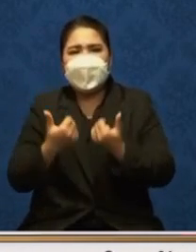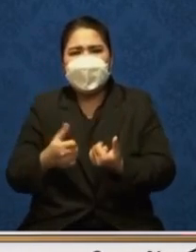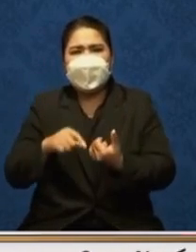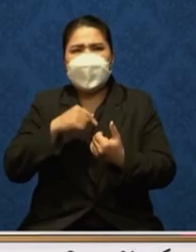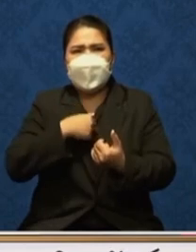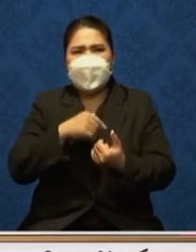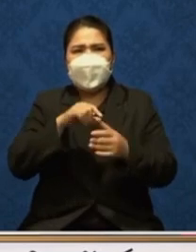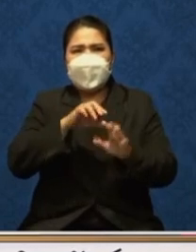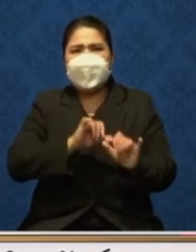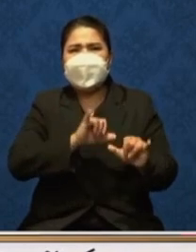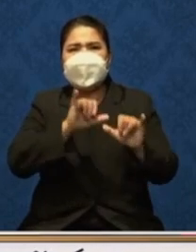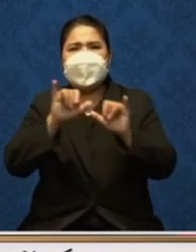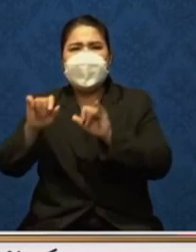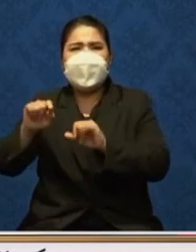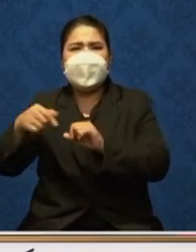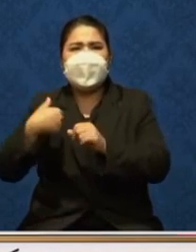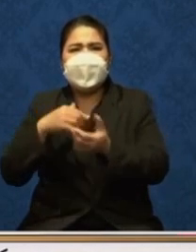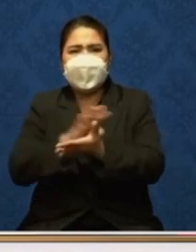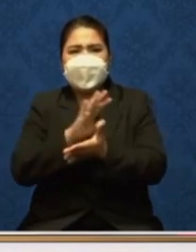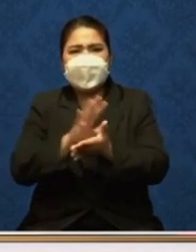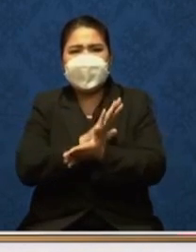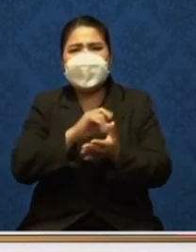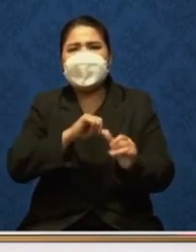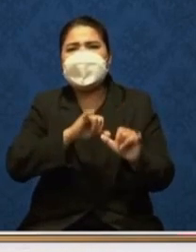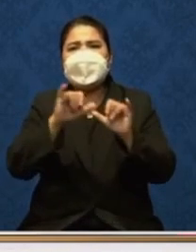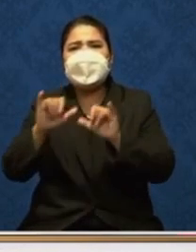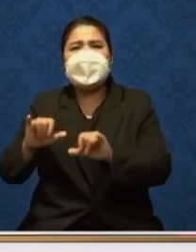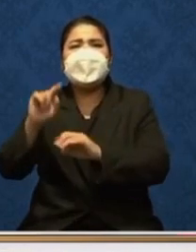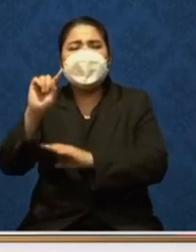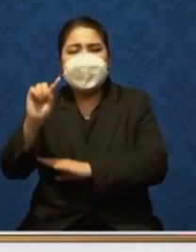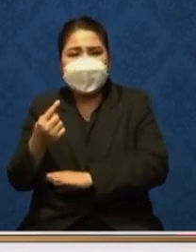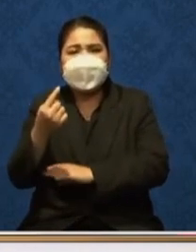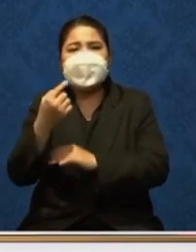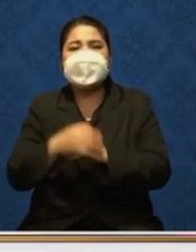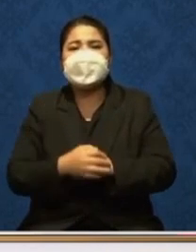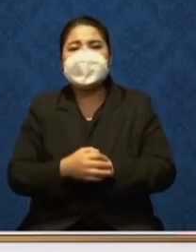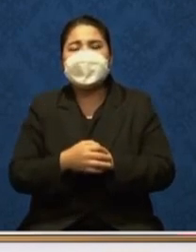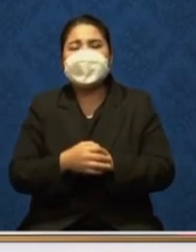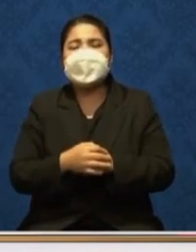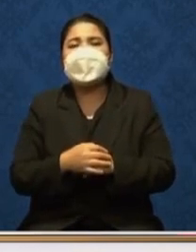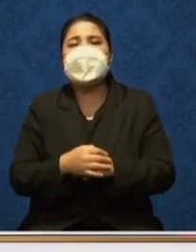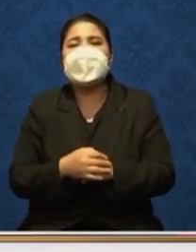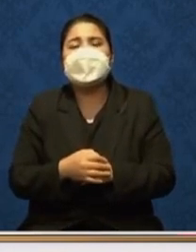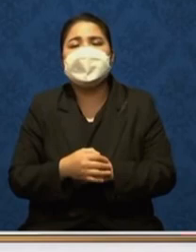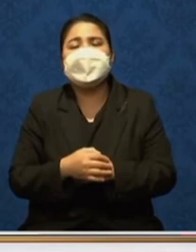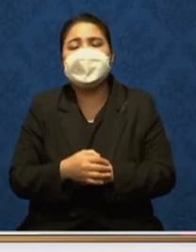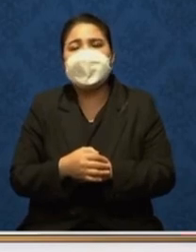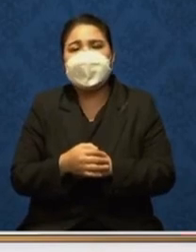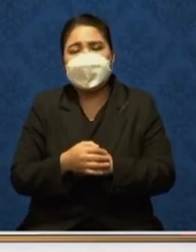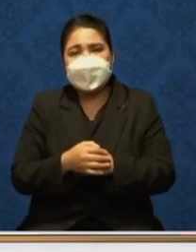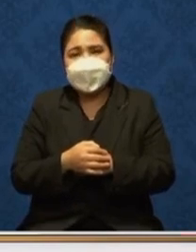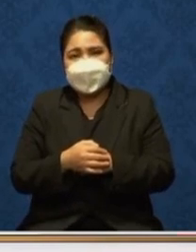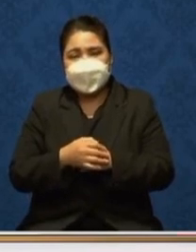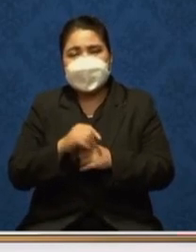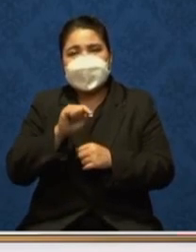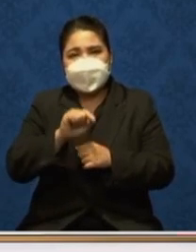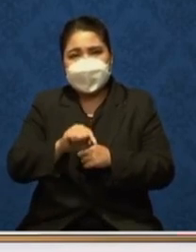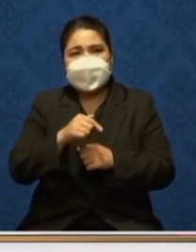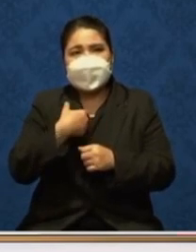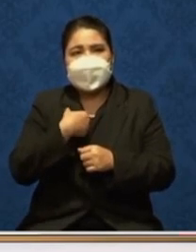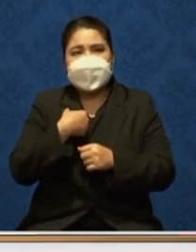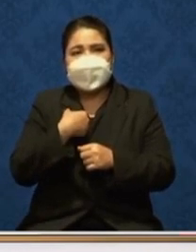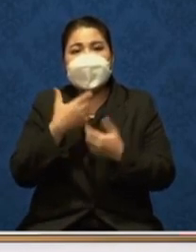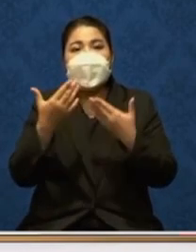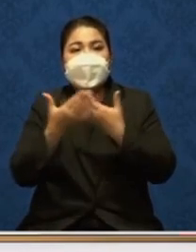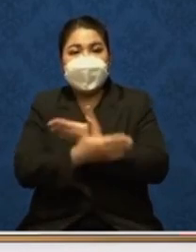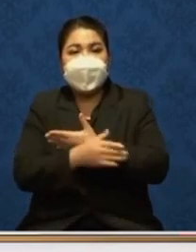Ctrl11ที่ผมกลาวไปแล้วบางคนอจจะคิดว่าการ G Dogมัเกิดกวนที่ 26 centsượน